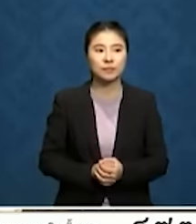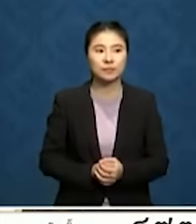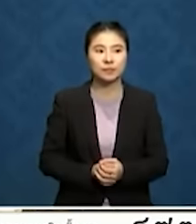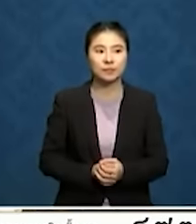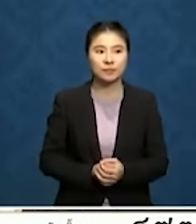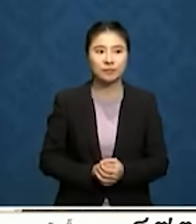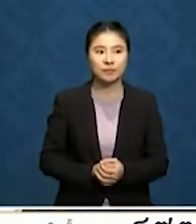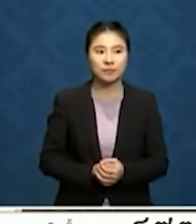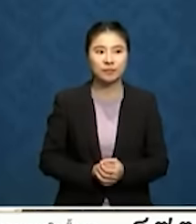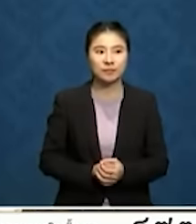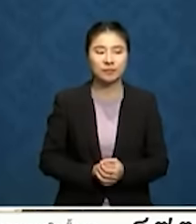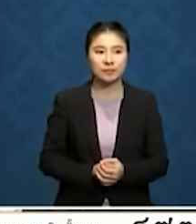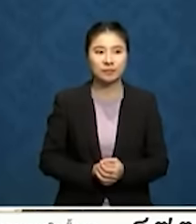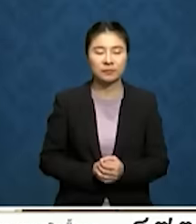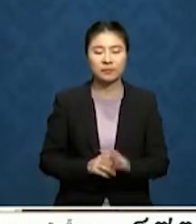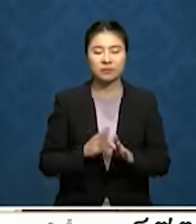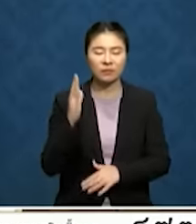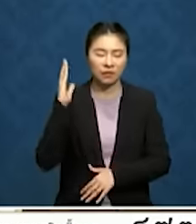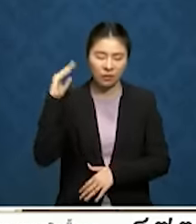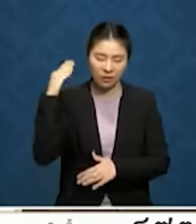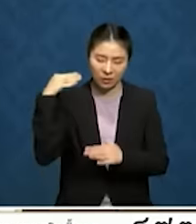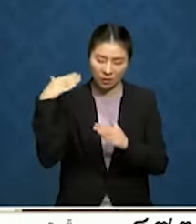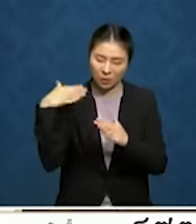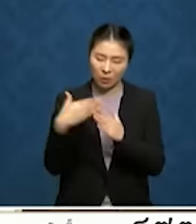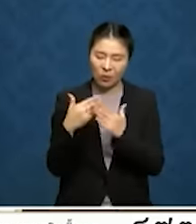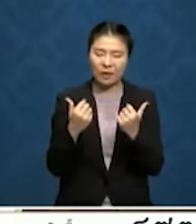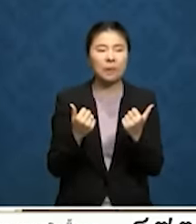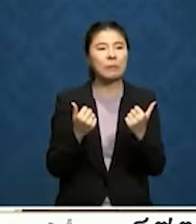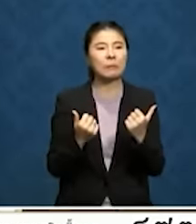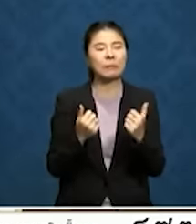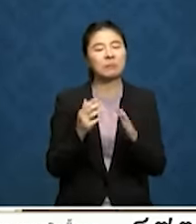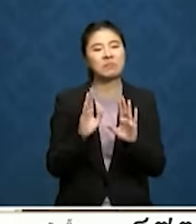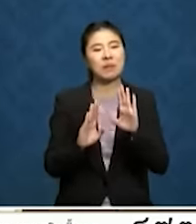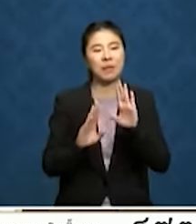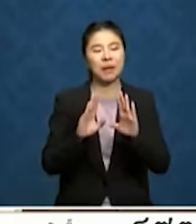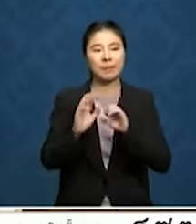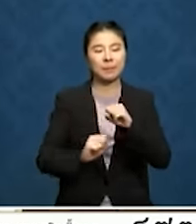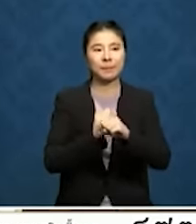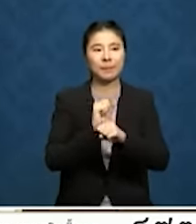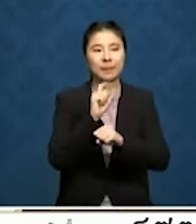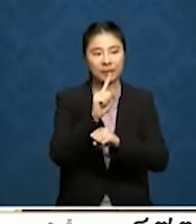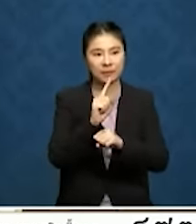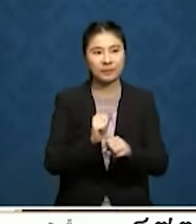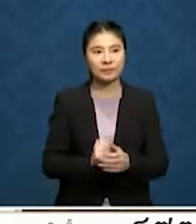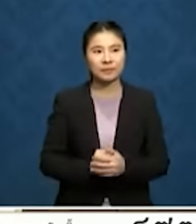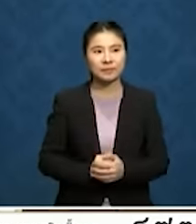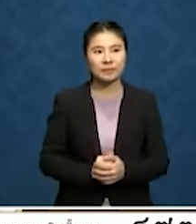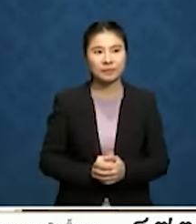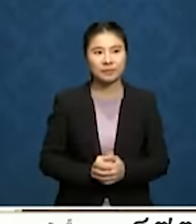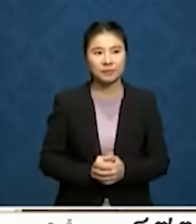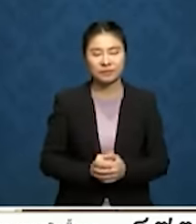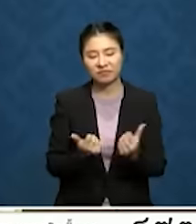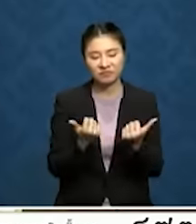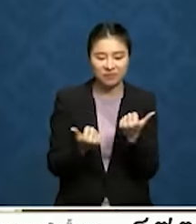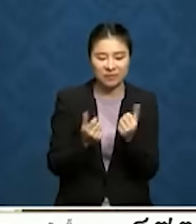านมาเกือบปีเศษถึงแม้ว่าเราจะตะครุกตะ